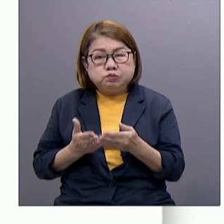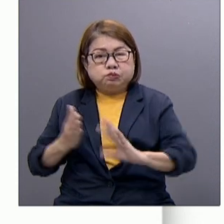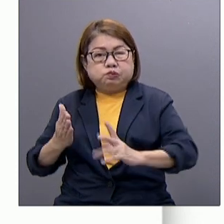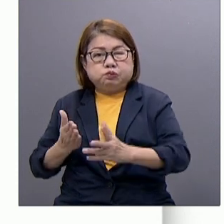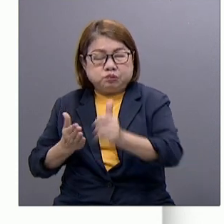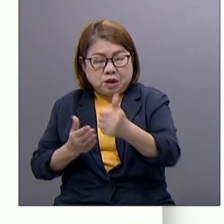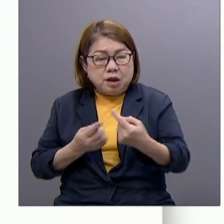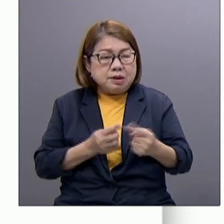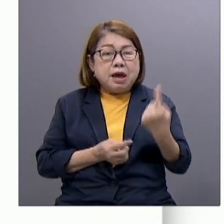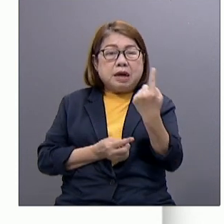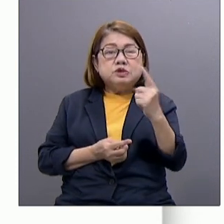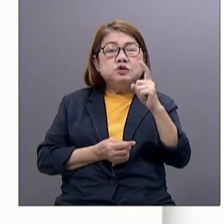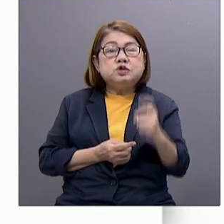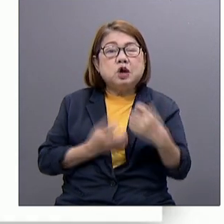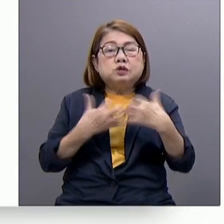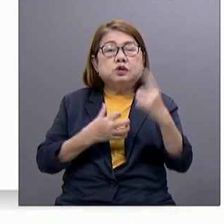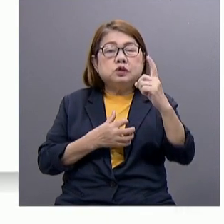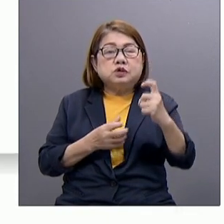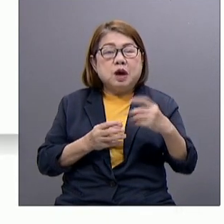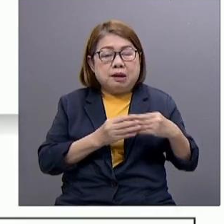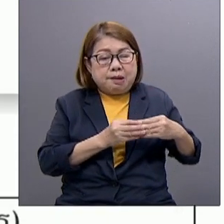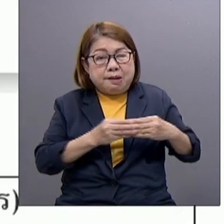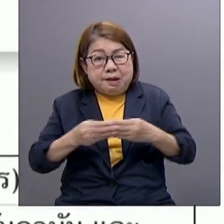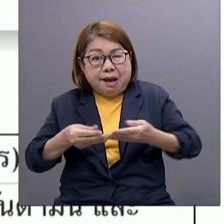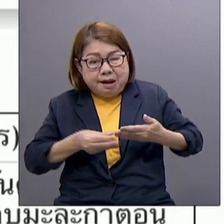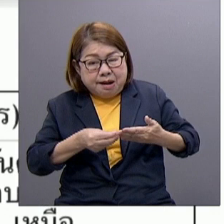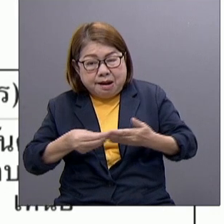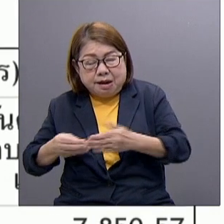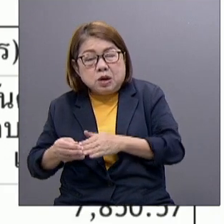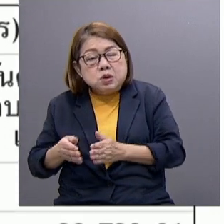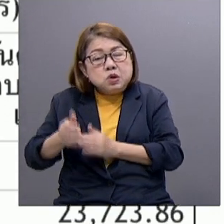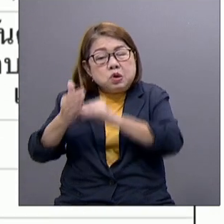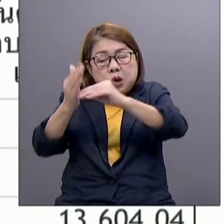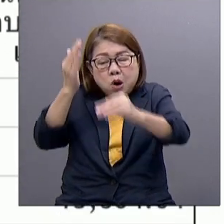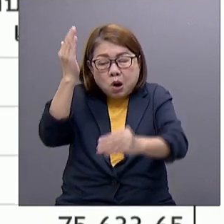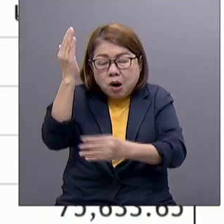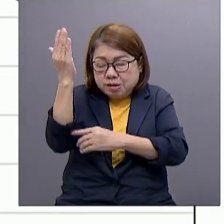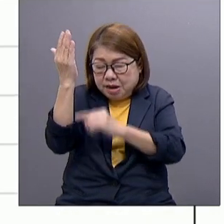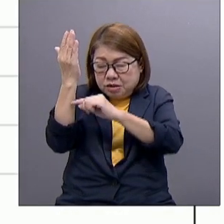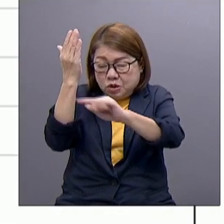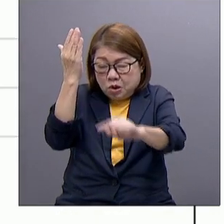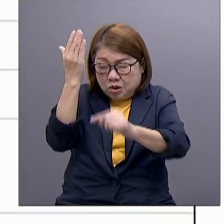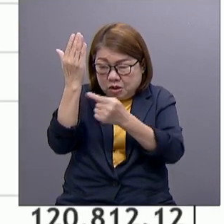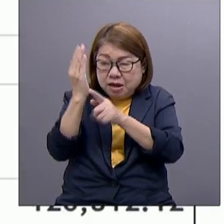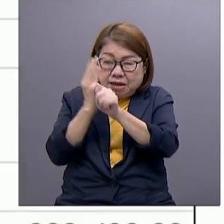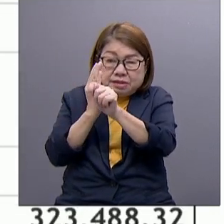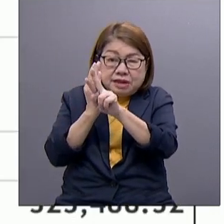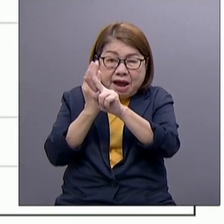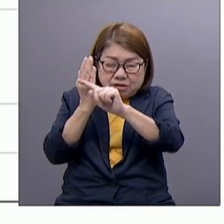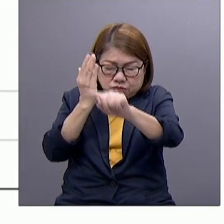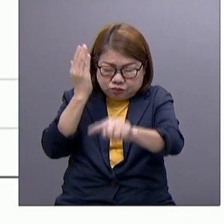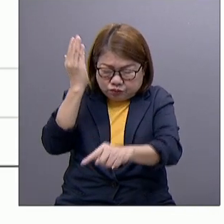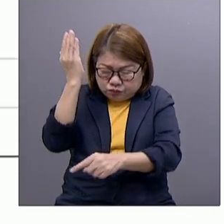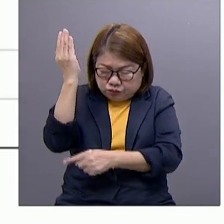วกกับมาที่สงขลาเพราะประเมินแล้วว่าถ้ากลับไปในรูทเดิมมีอันตรายถ้าจุดที่พบคือด้านหลังเกาะ